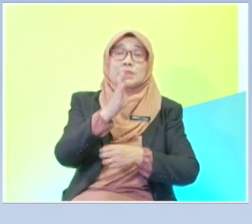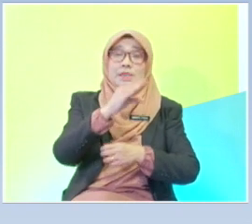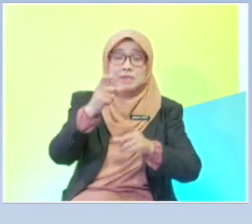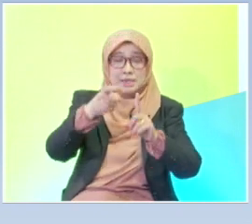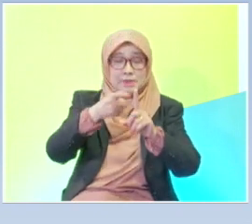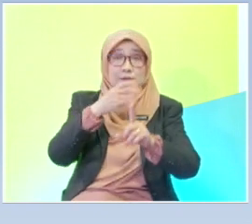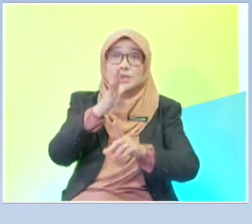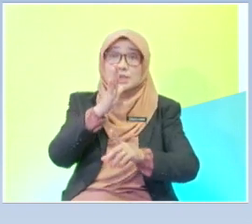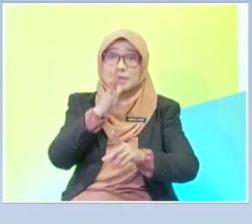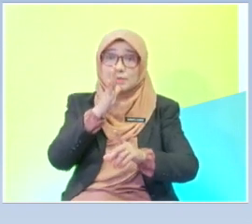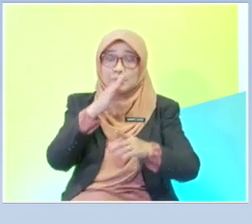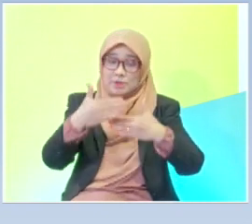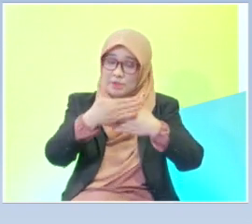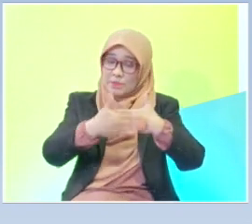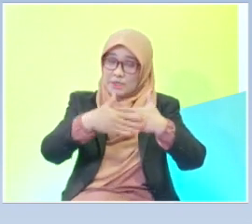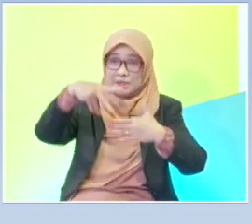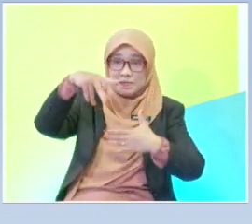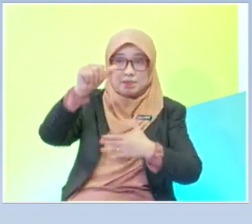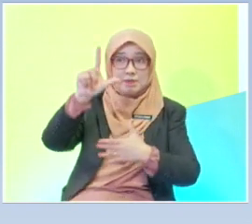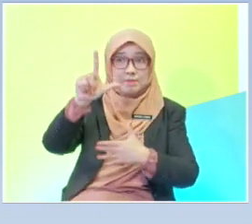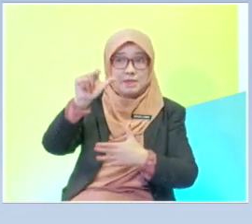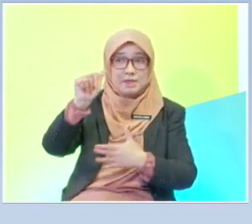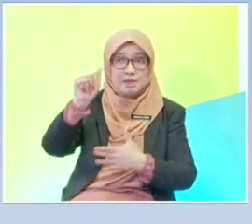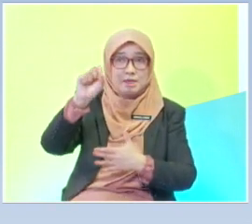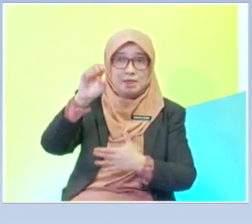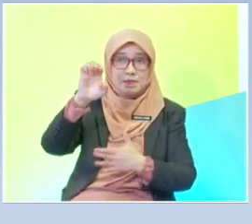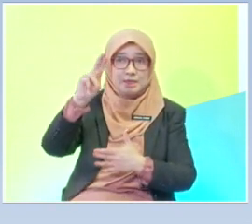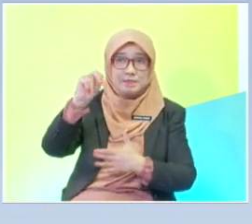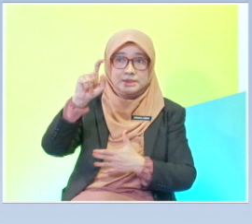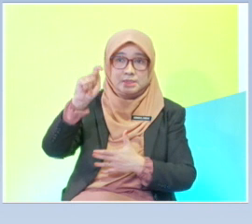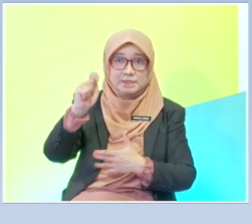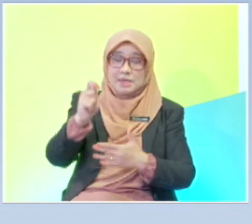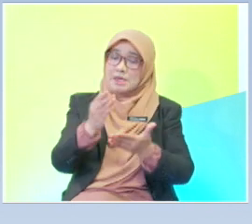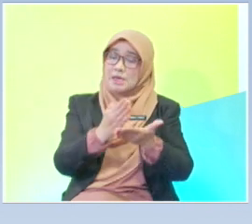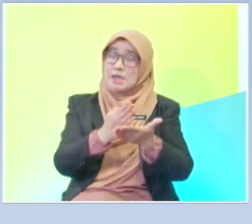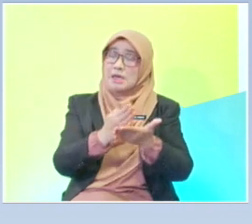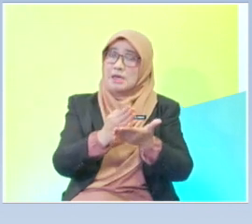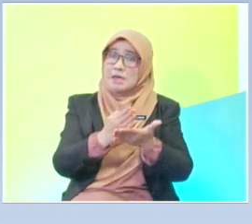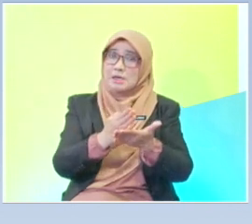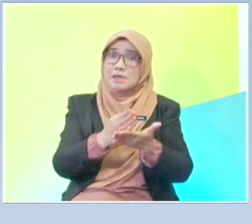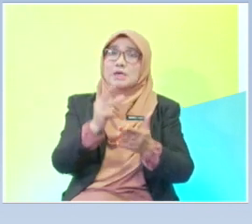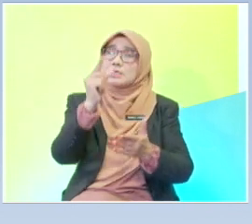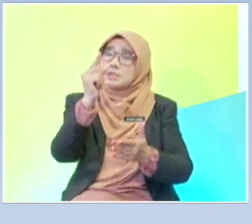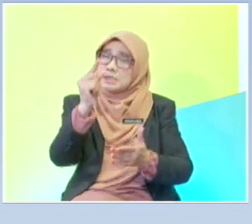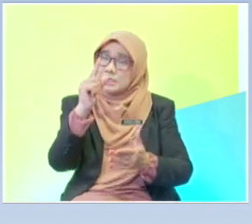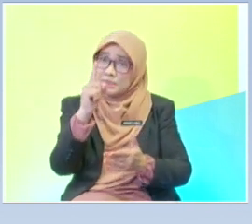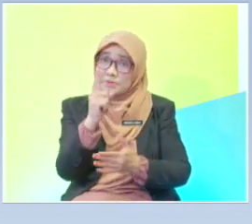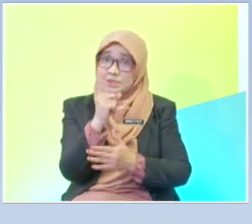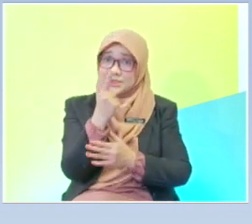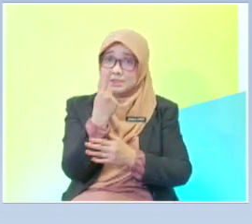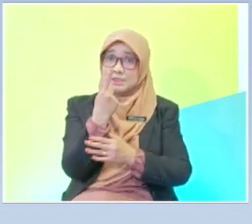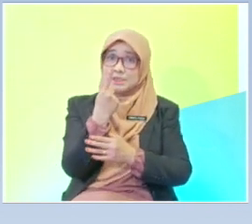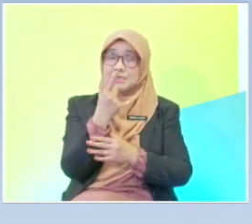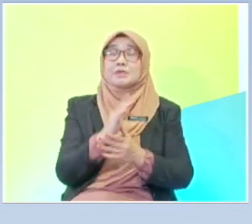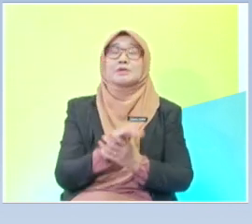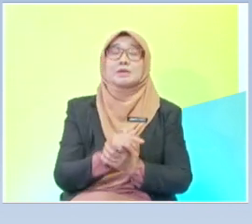juga keimunan adalah sementara dan singkat kepada bayi, iaitu dalam tempoh beberapa bulan pertama selepas dilahirkan.